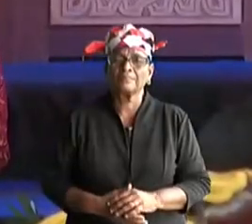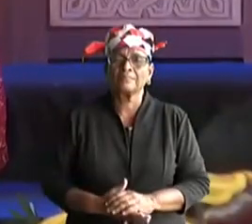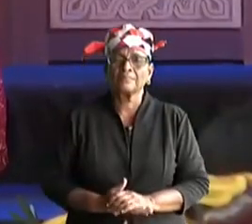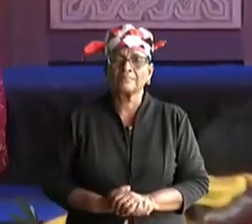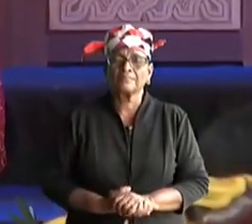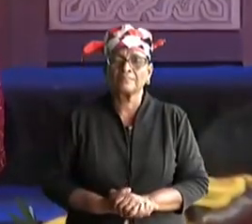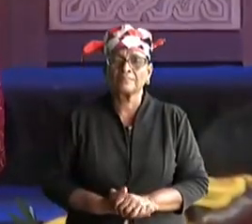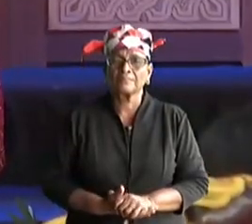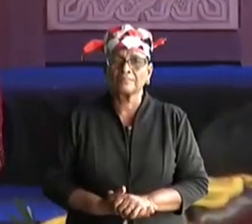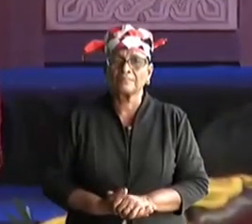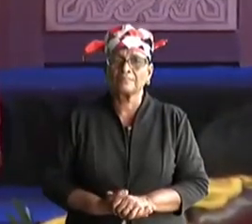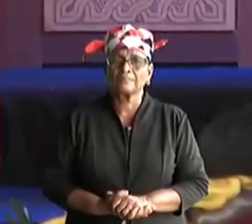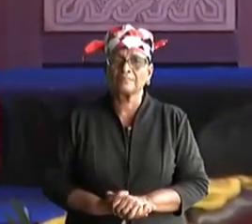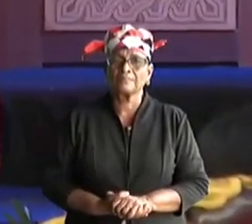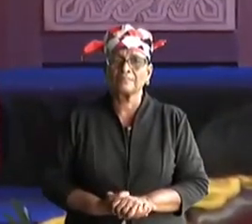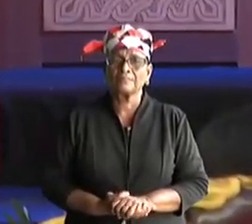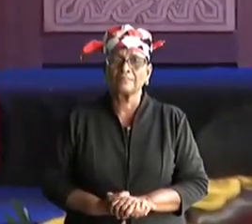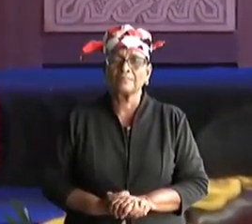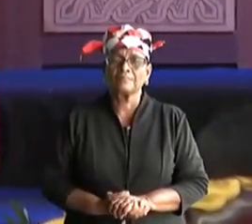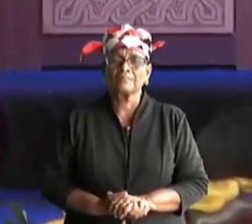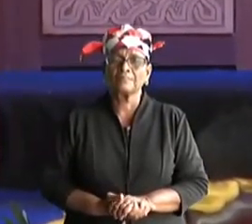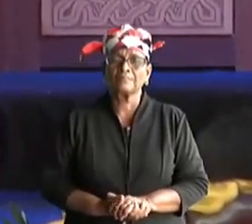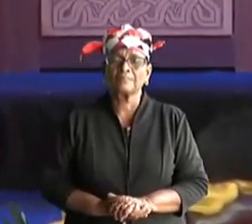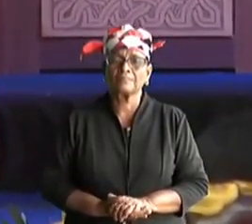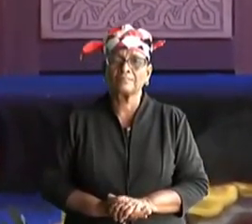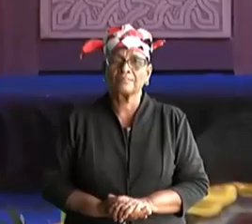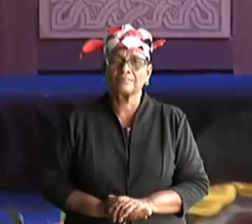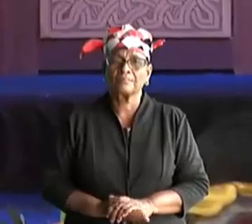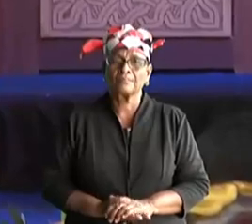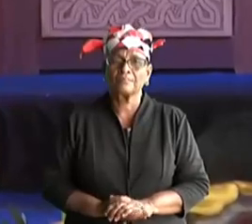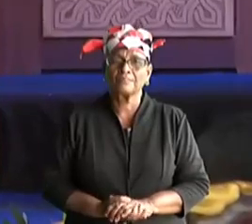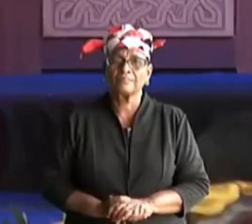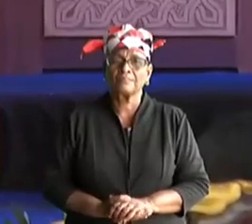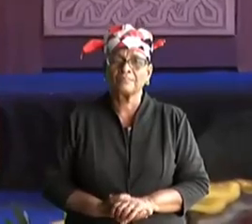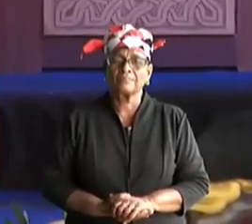the most highest essence, gods